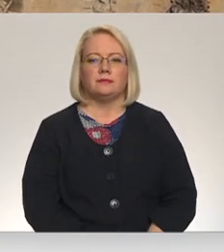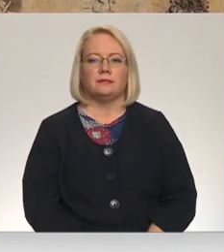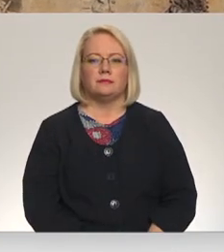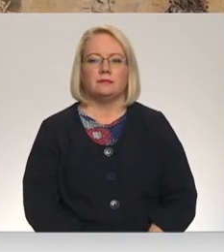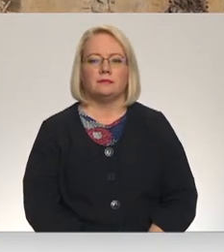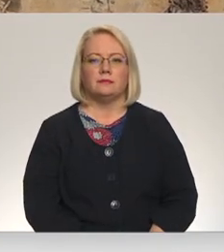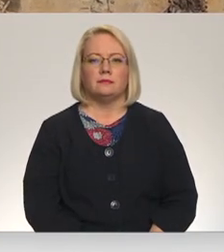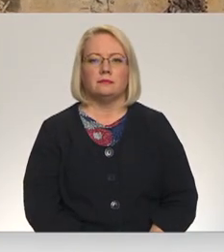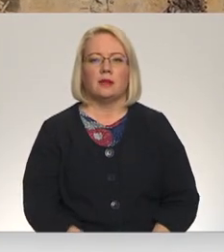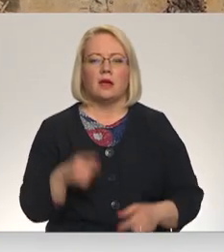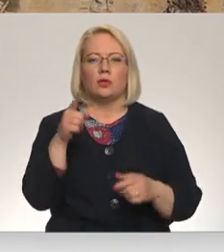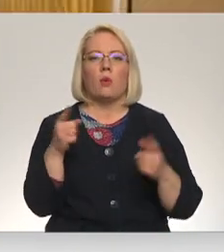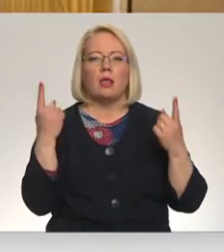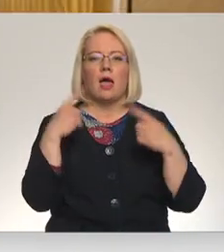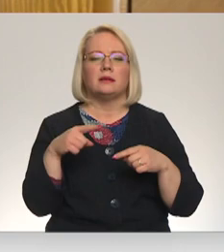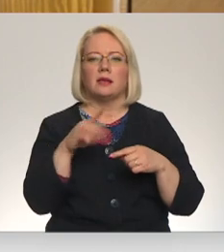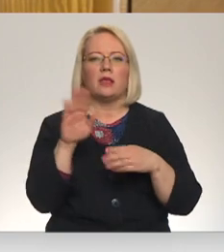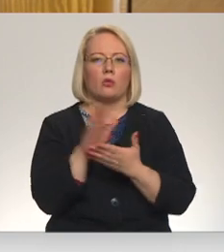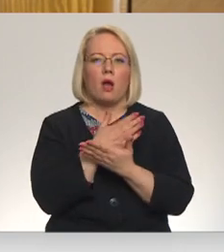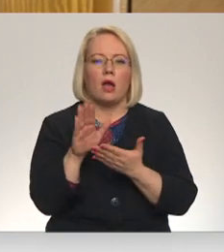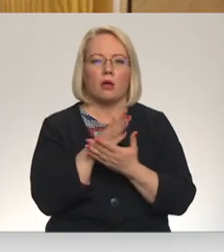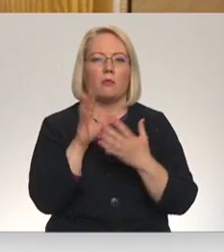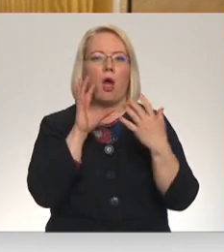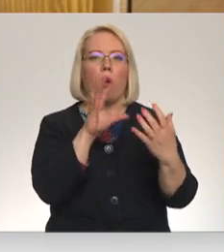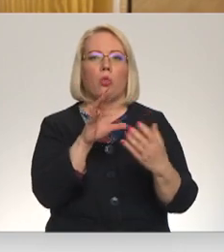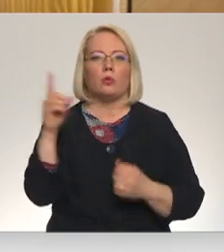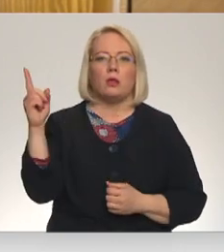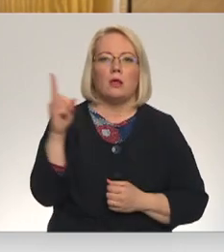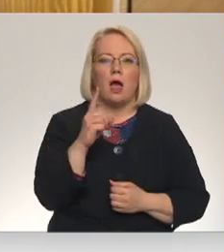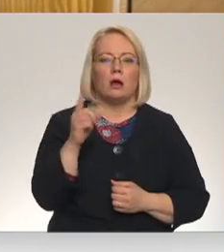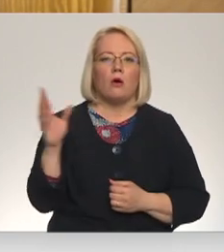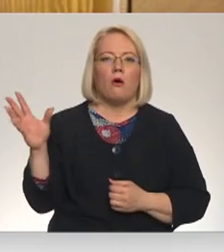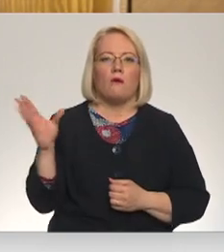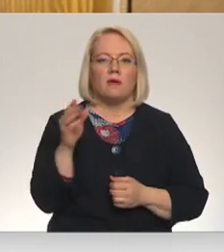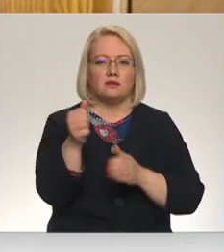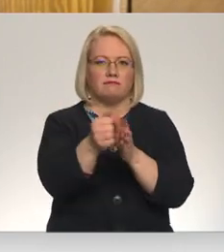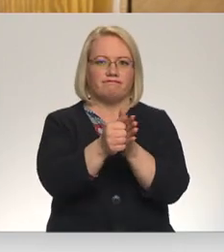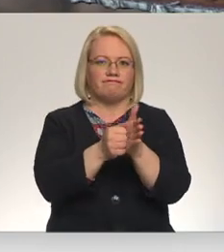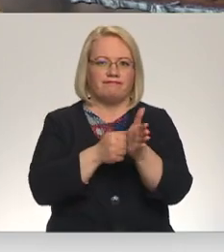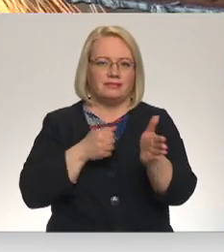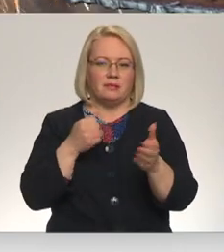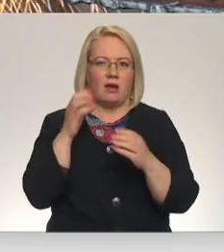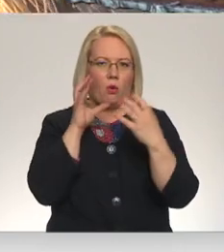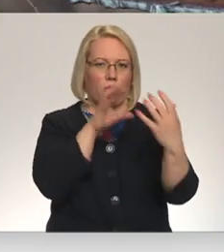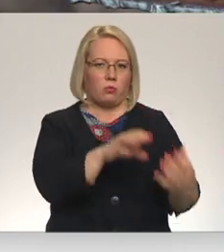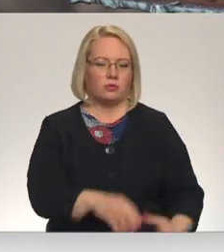laicī nenofīrē, ka teic, un tā autobusa nāc, un viss sāna drāz lielai mikarusa.